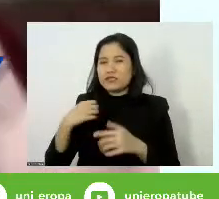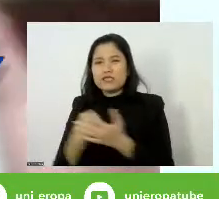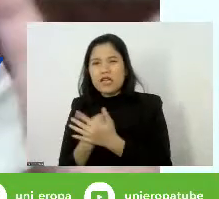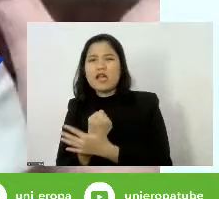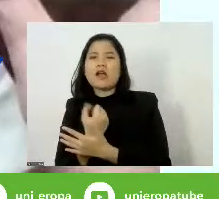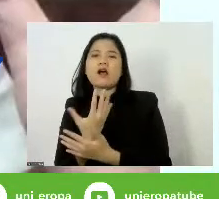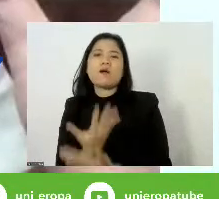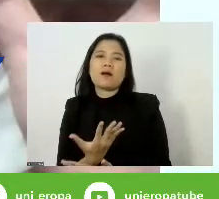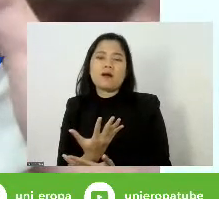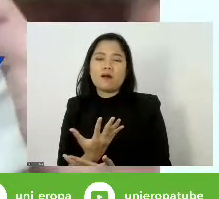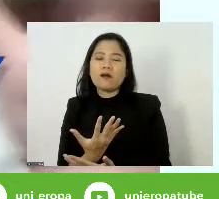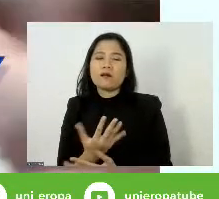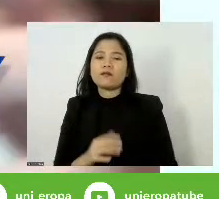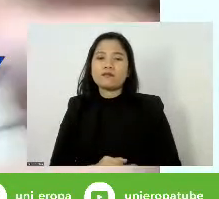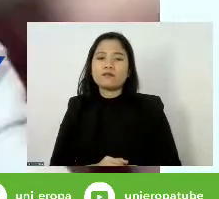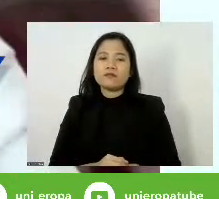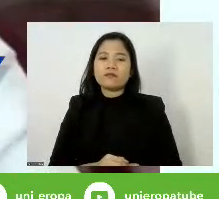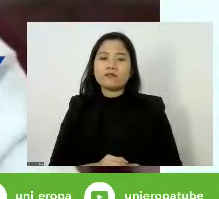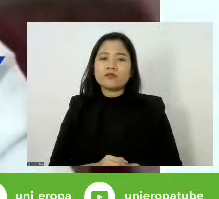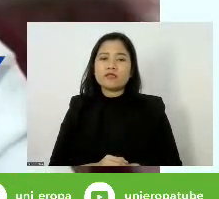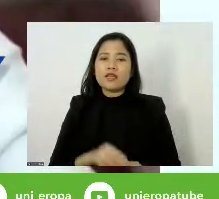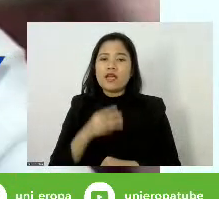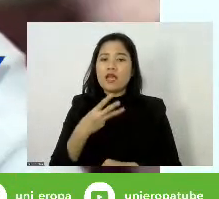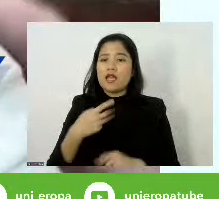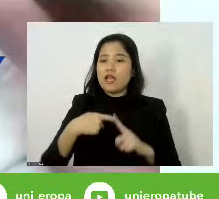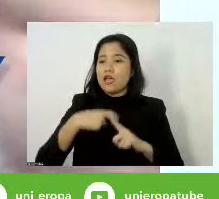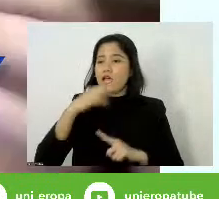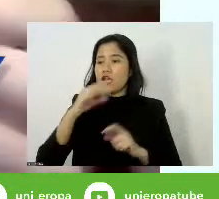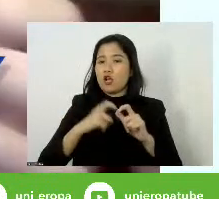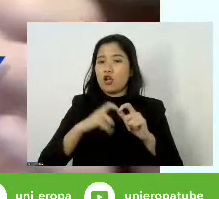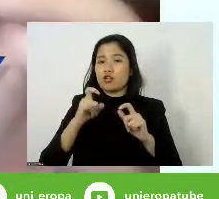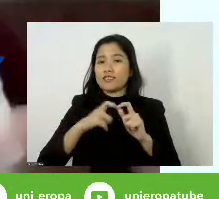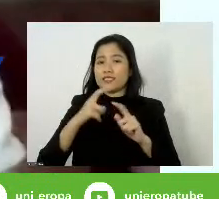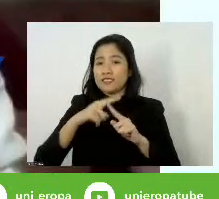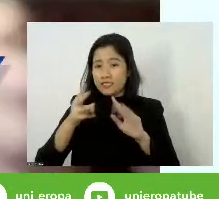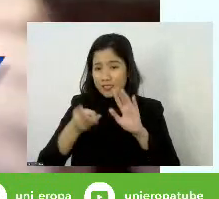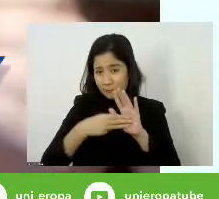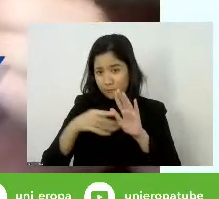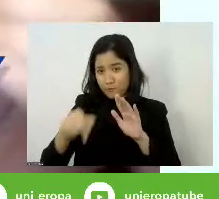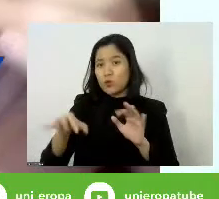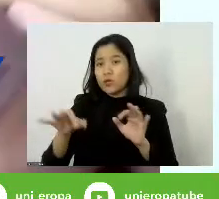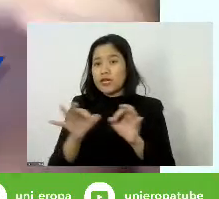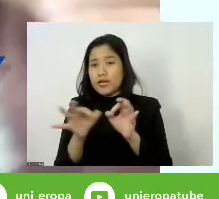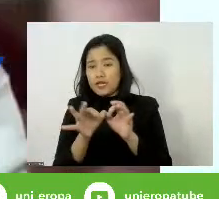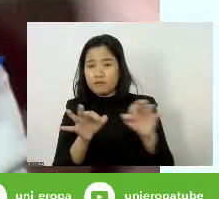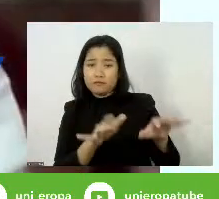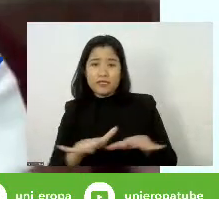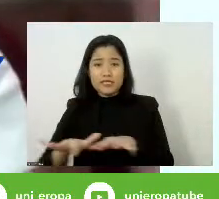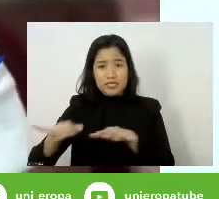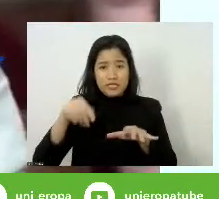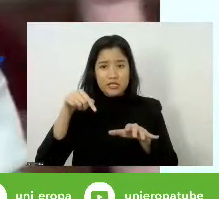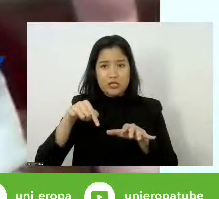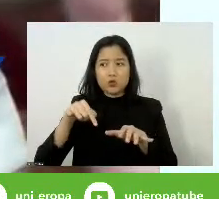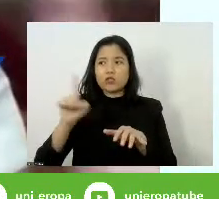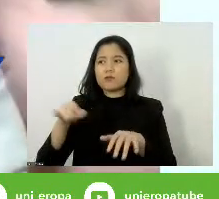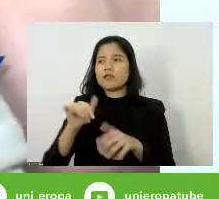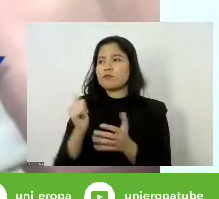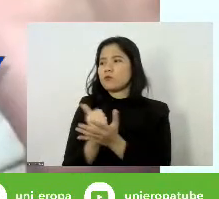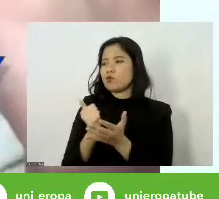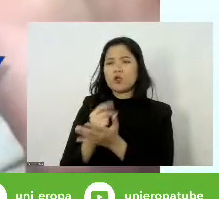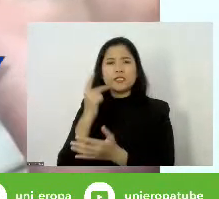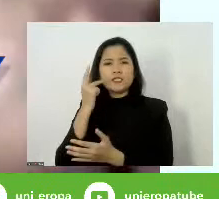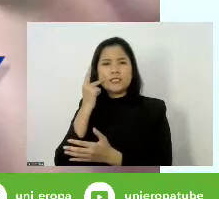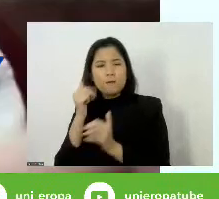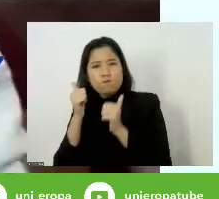kemudian ekosistem yang yang ada di sekitar mereka di pesisir itu tidak kemudian terjaga dengan baik